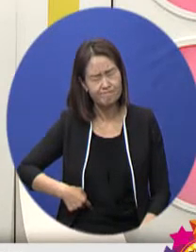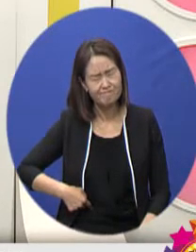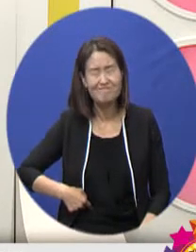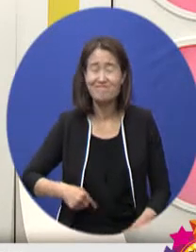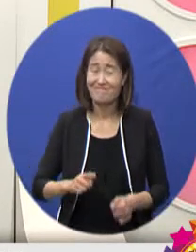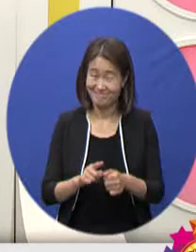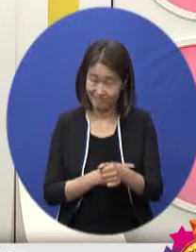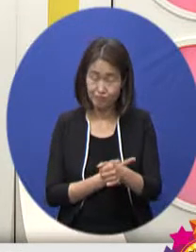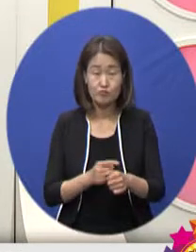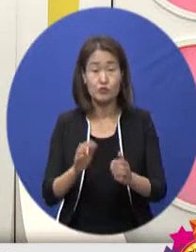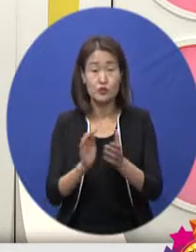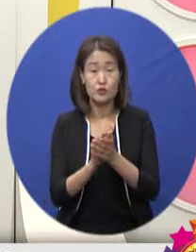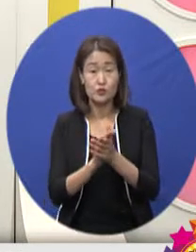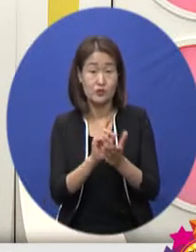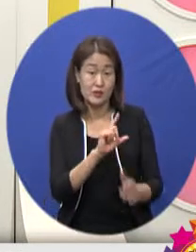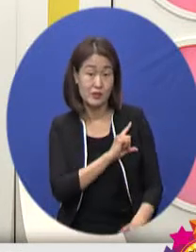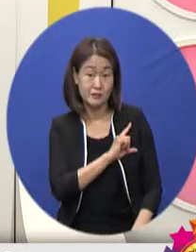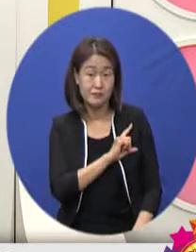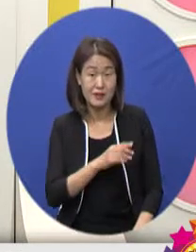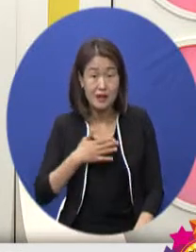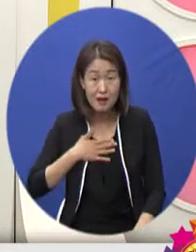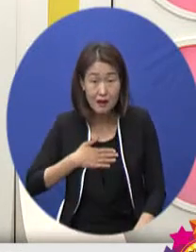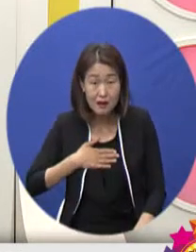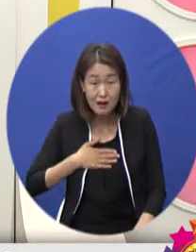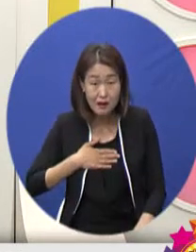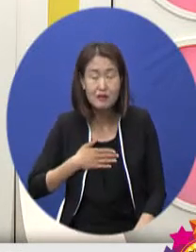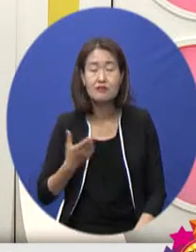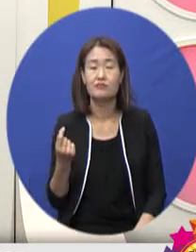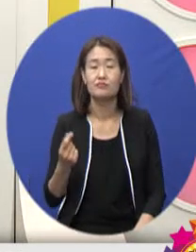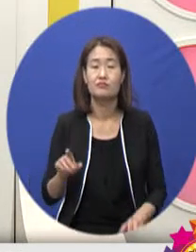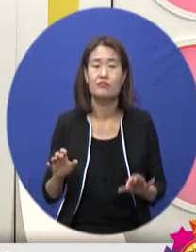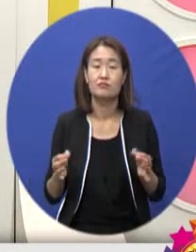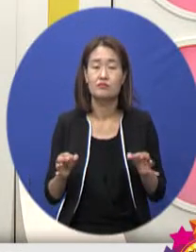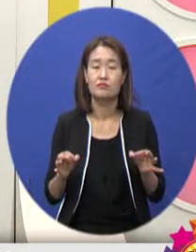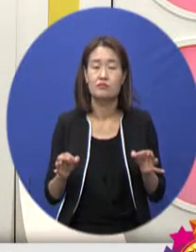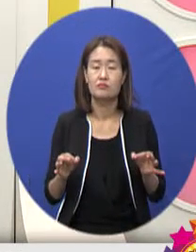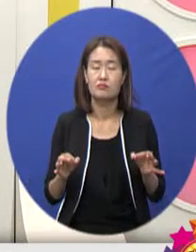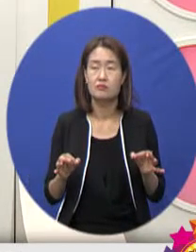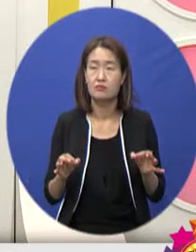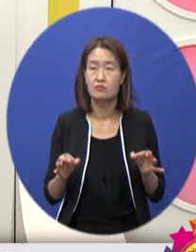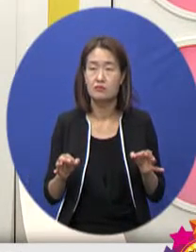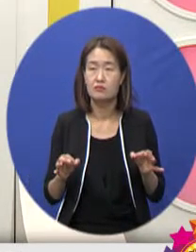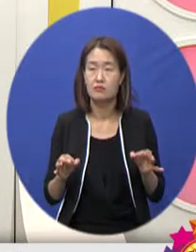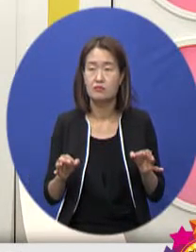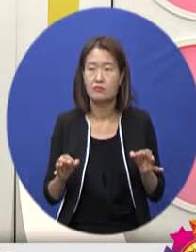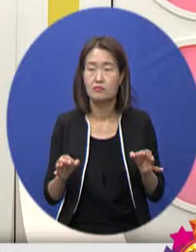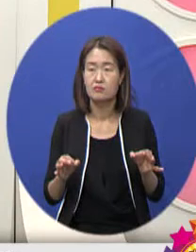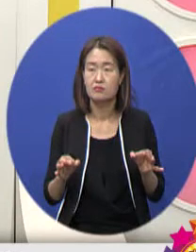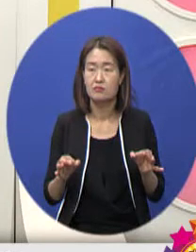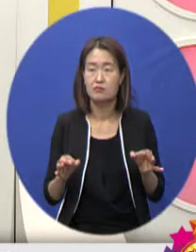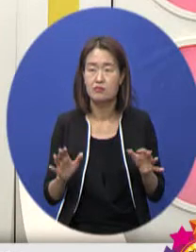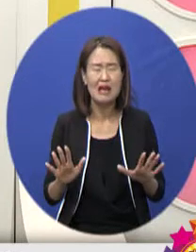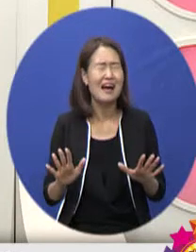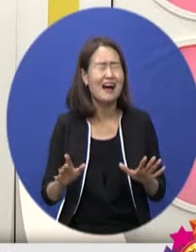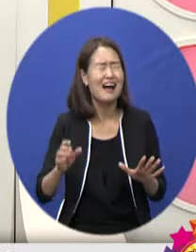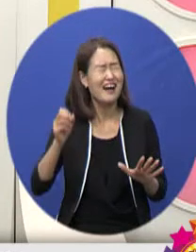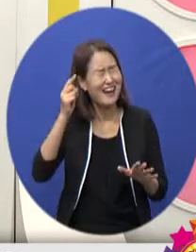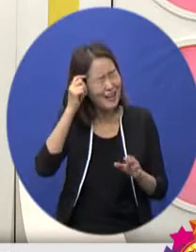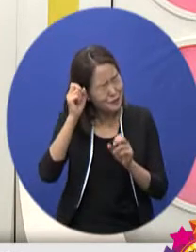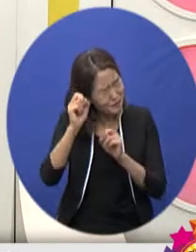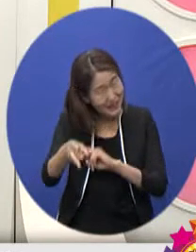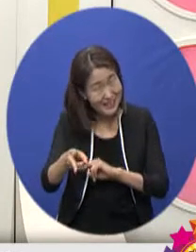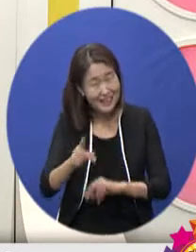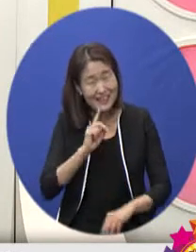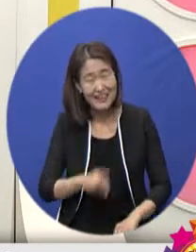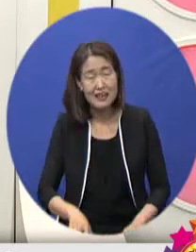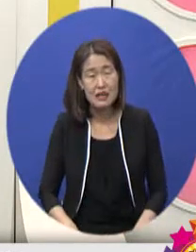가고요. 그 친구분 이름 생각나세요, 아버님? 예예 예. 김 저기. 아, 갑자기